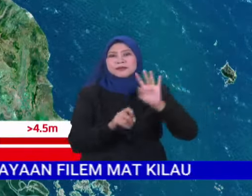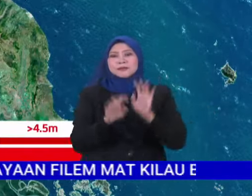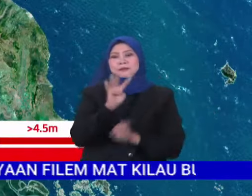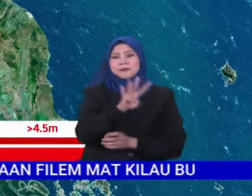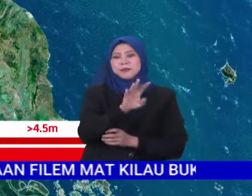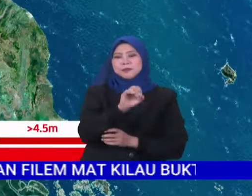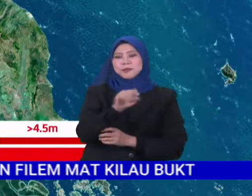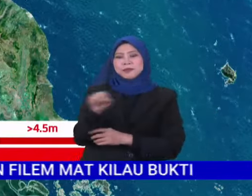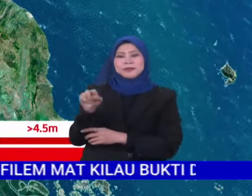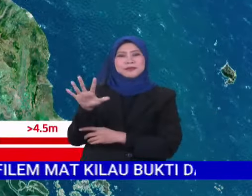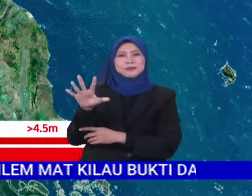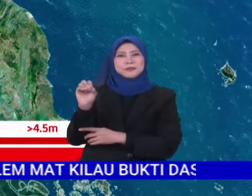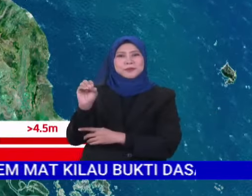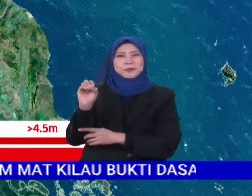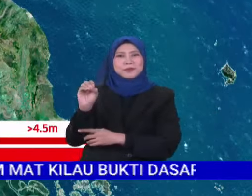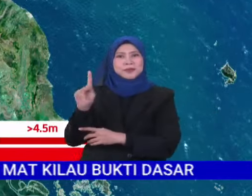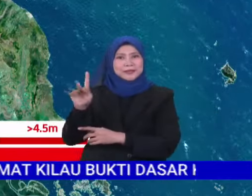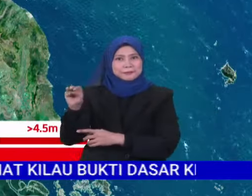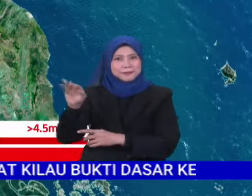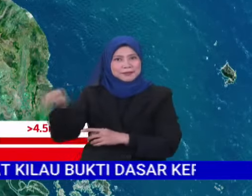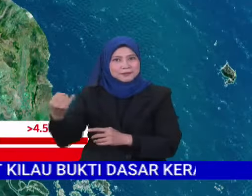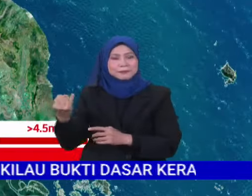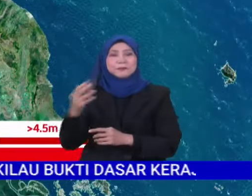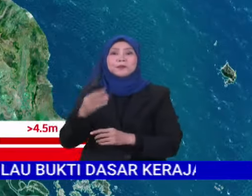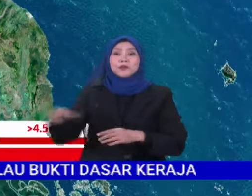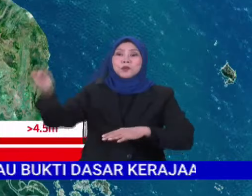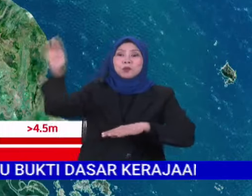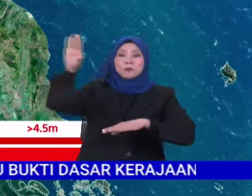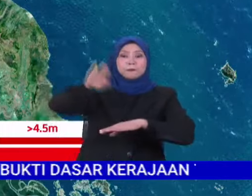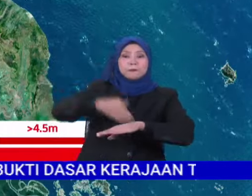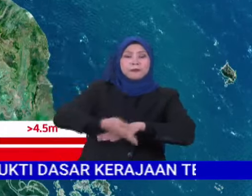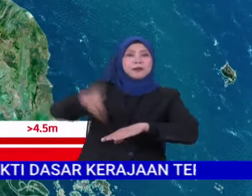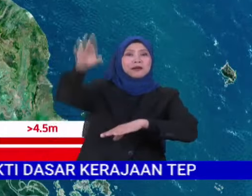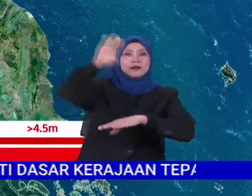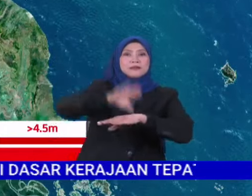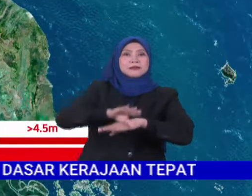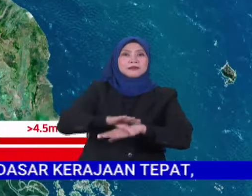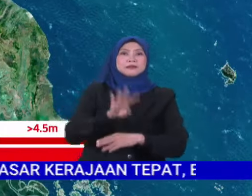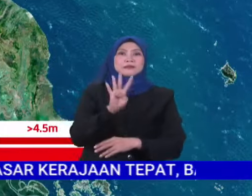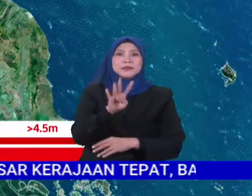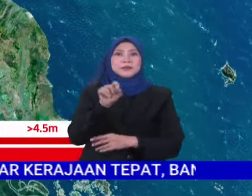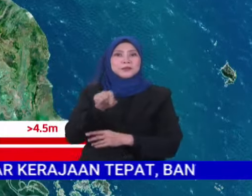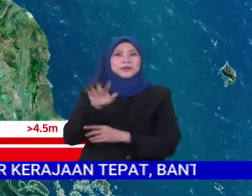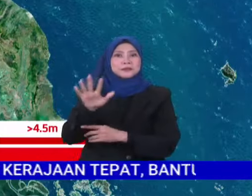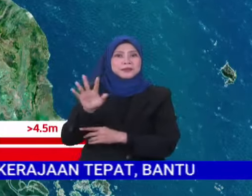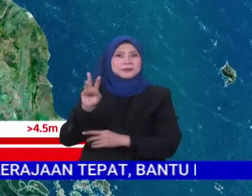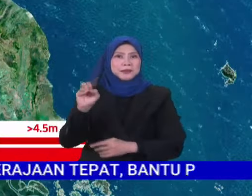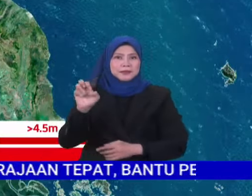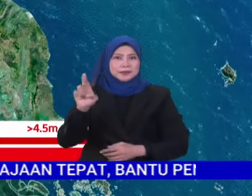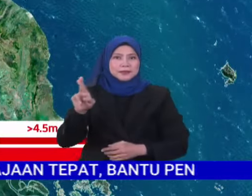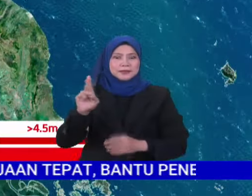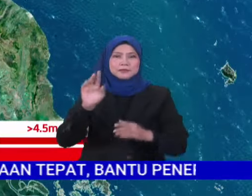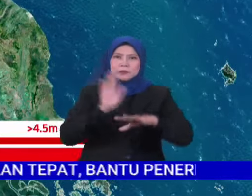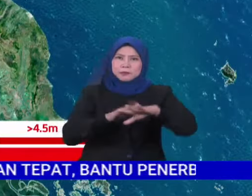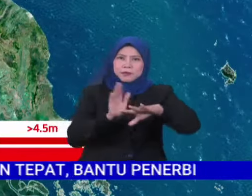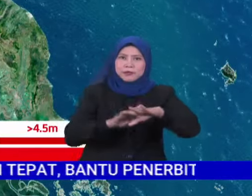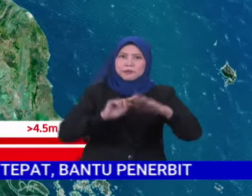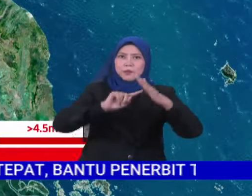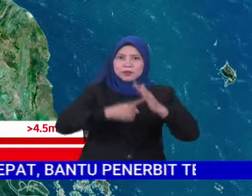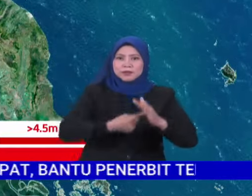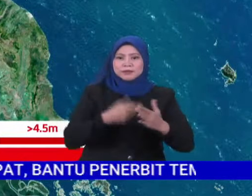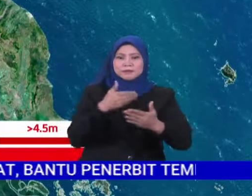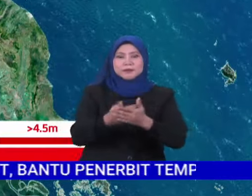40 hingga ke-50 kilometer sejam dan ketika anu Mbak boleh mencapai 40 memicu dan umrah ini berkuasa sehingga